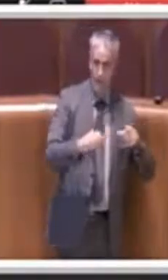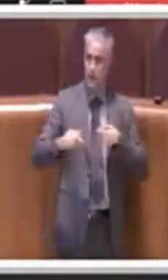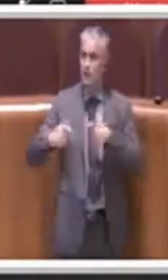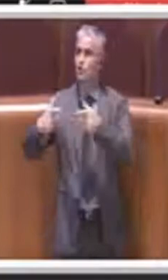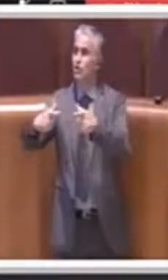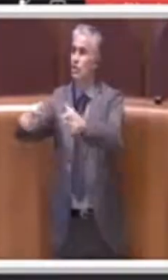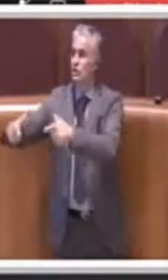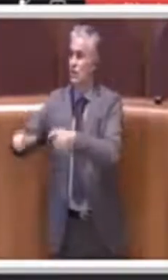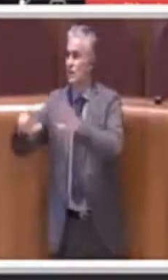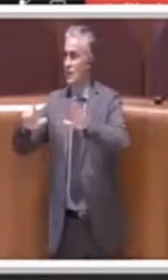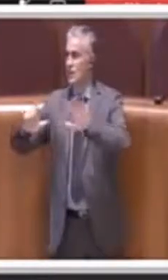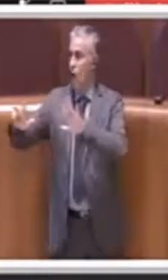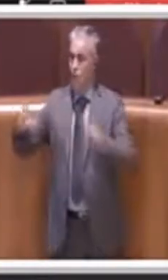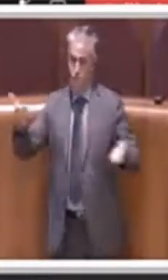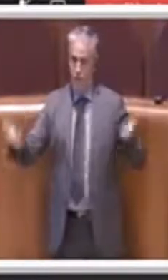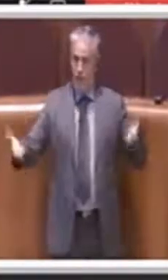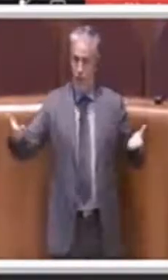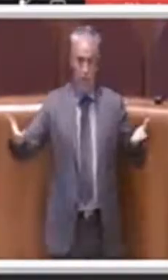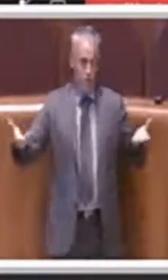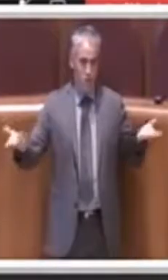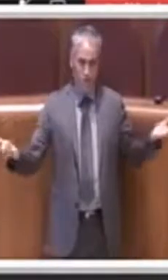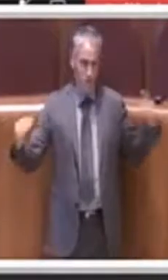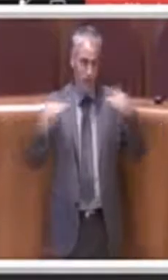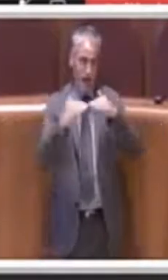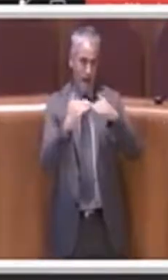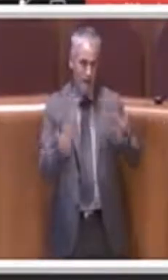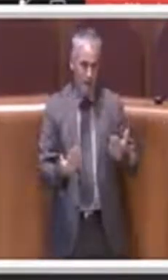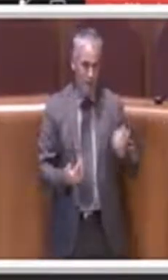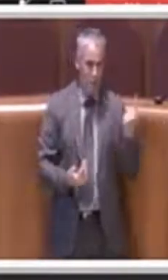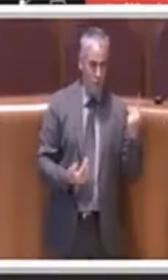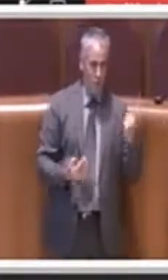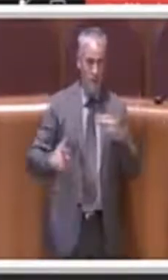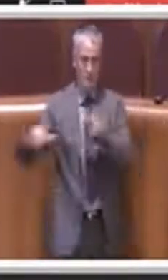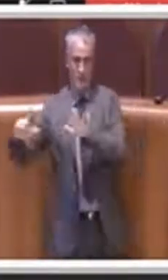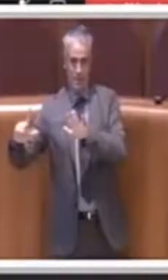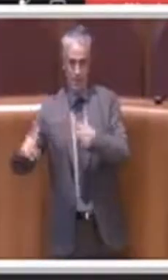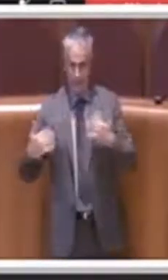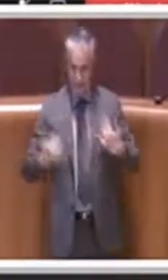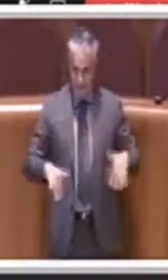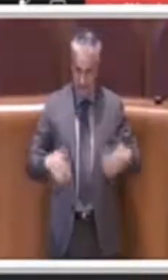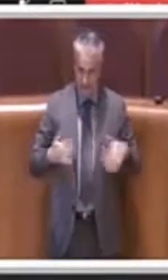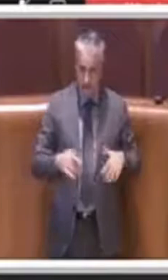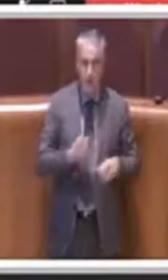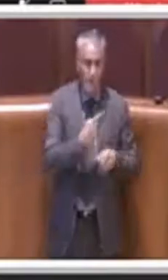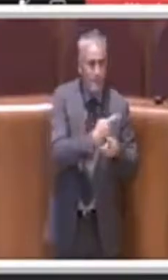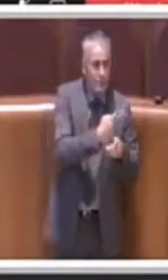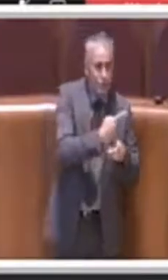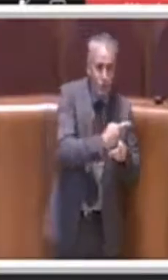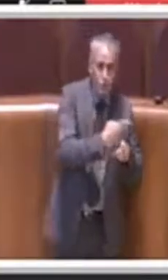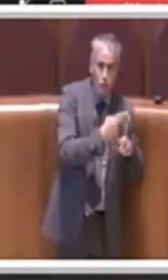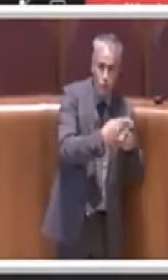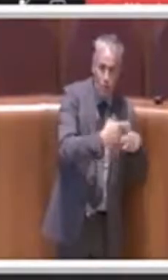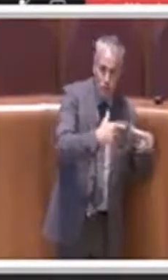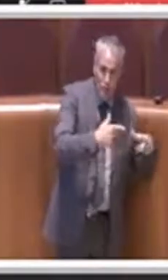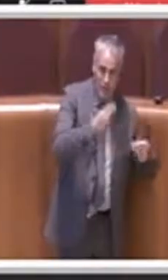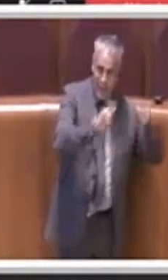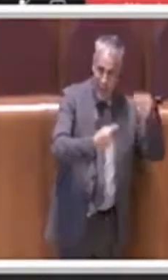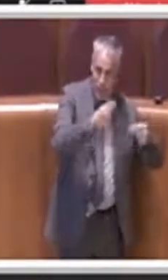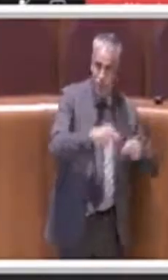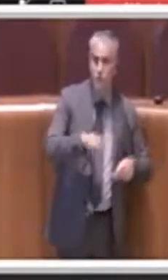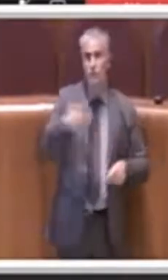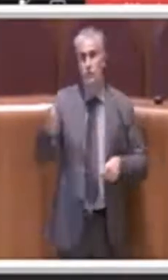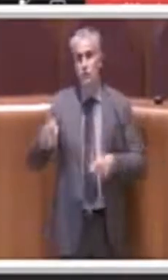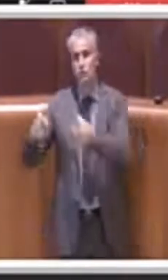andiamo a paragonare il bilancio di previsione, della città di Roma e lo confrontiamo con altri bilanci di altre città,